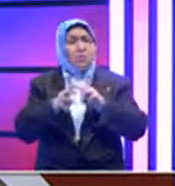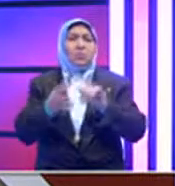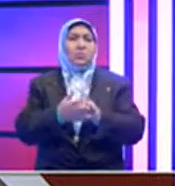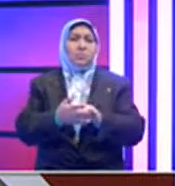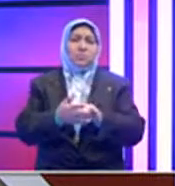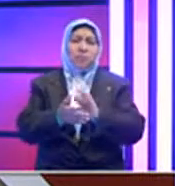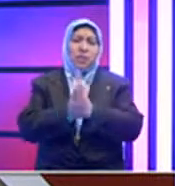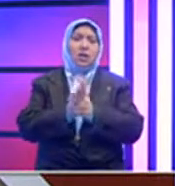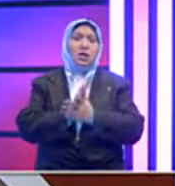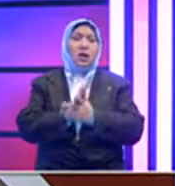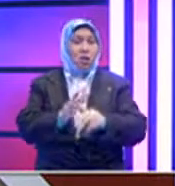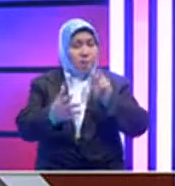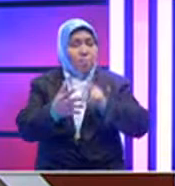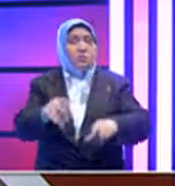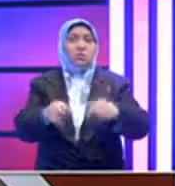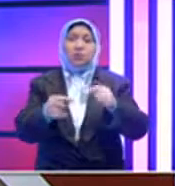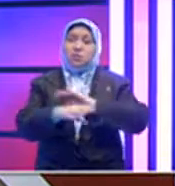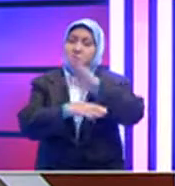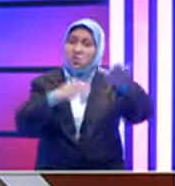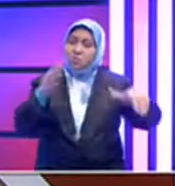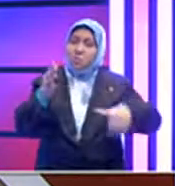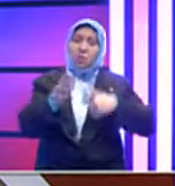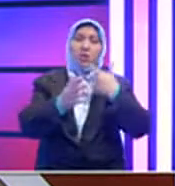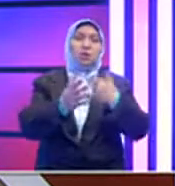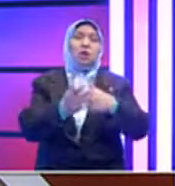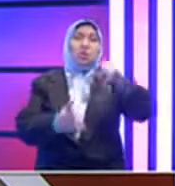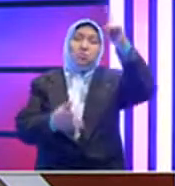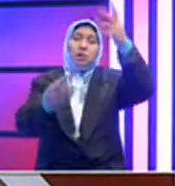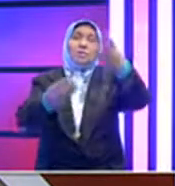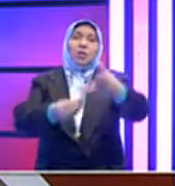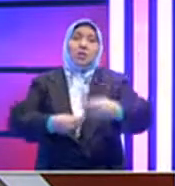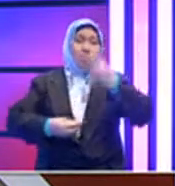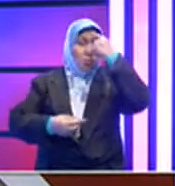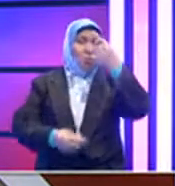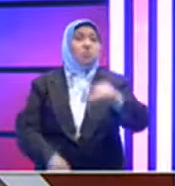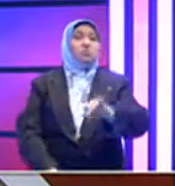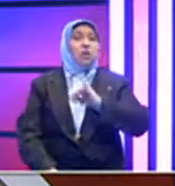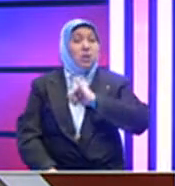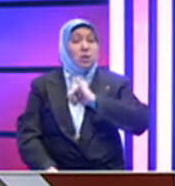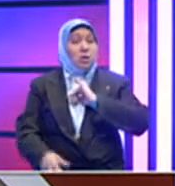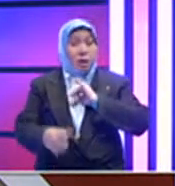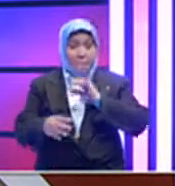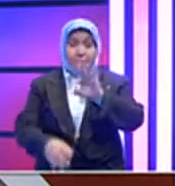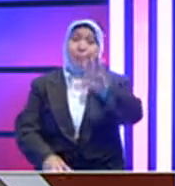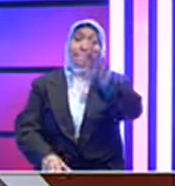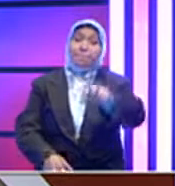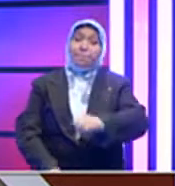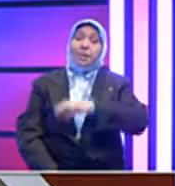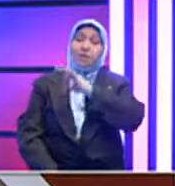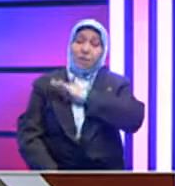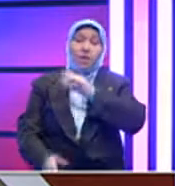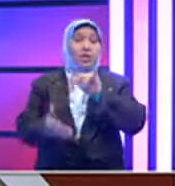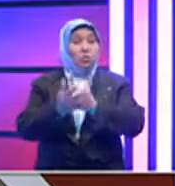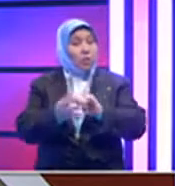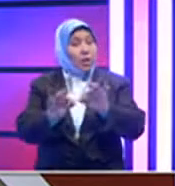kalau dia baca Quran di tahu bahwa semua ini Allah beri untuk saya tuh Ambi manfaat itu ayat yang ke